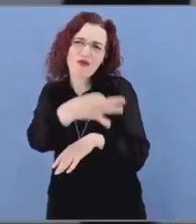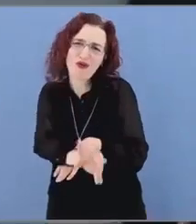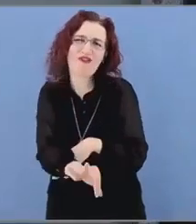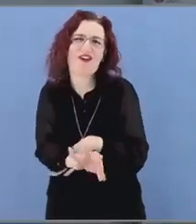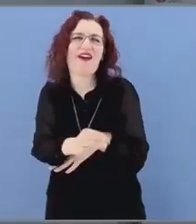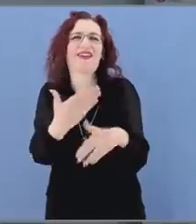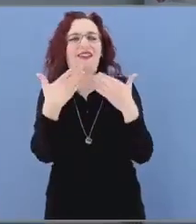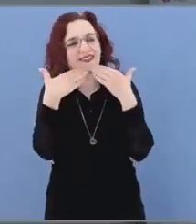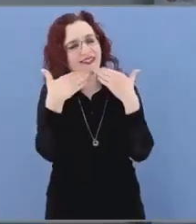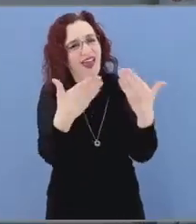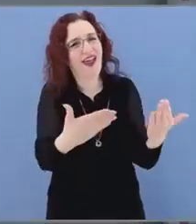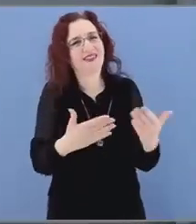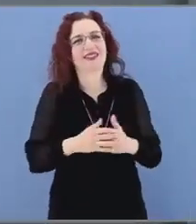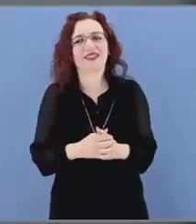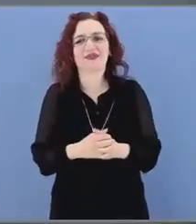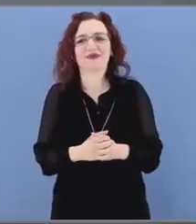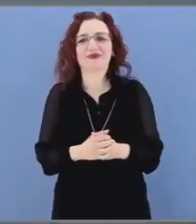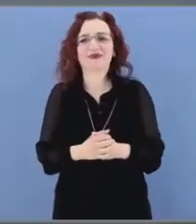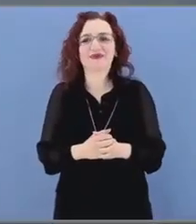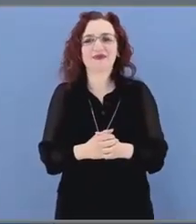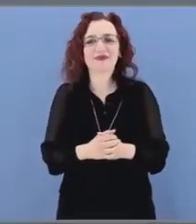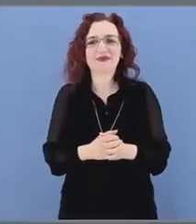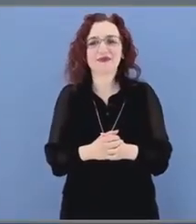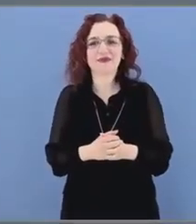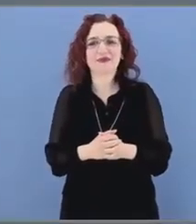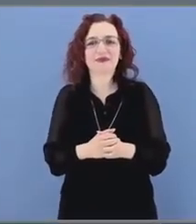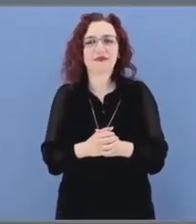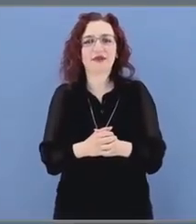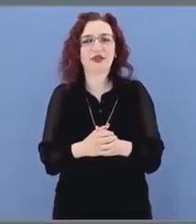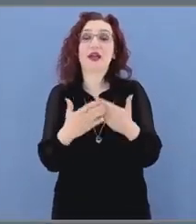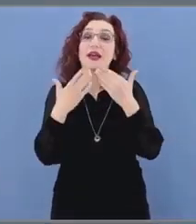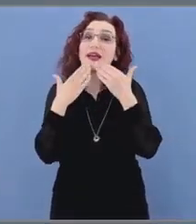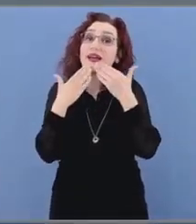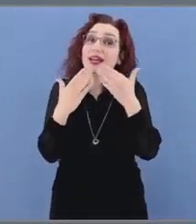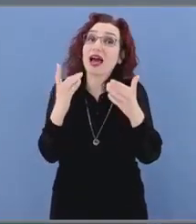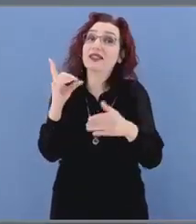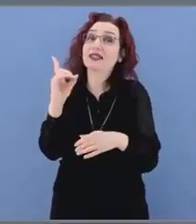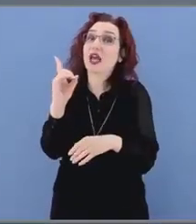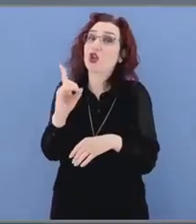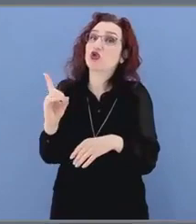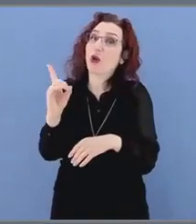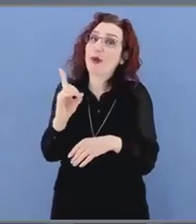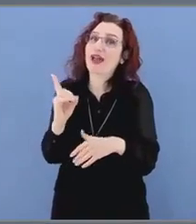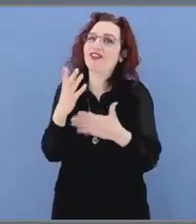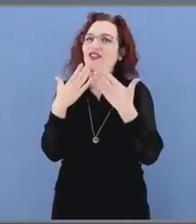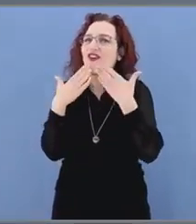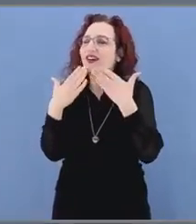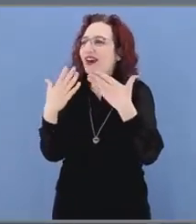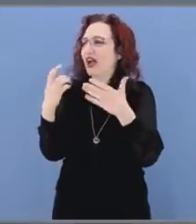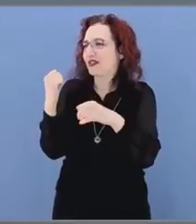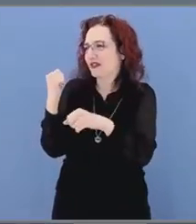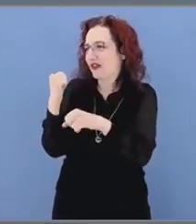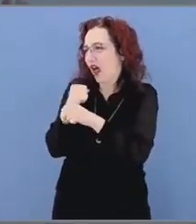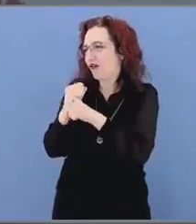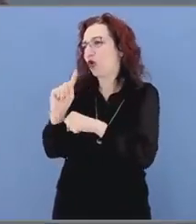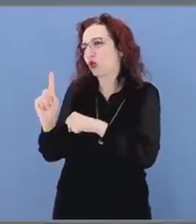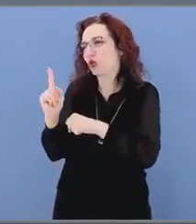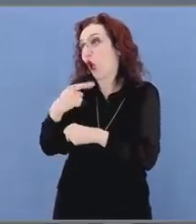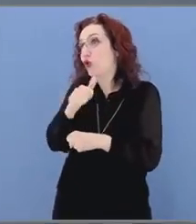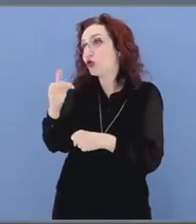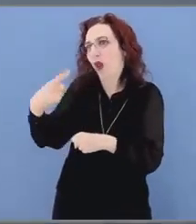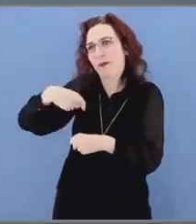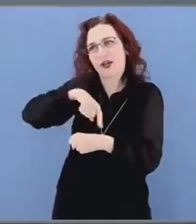Grazie Domenico, grazie per quello che fai non soltanto per noi. E prima di dare la parola all'Associazione Missioni